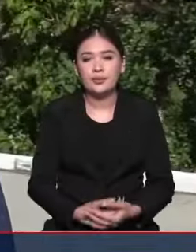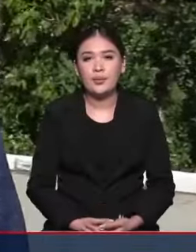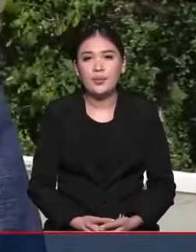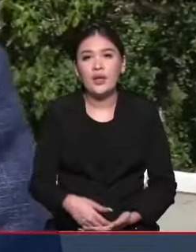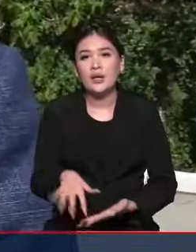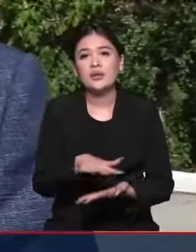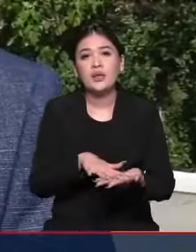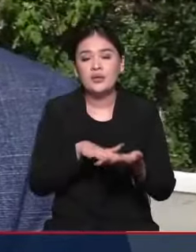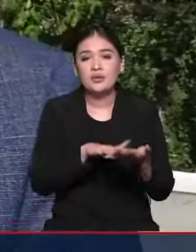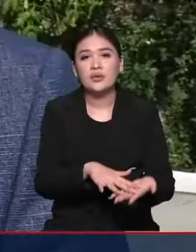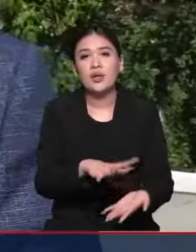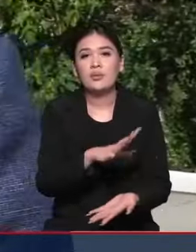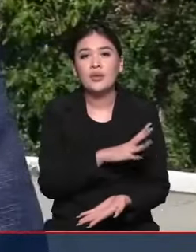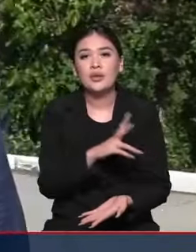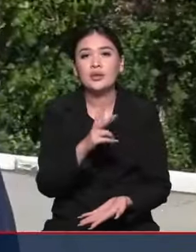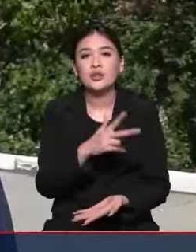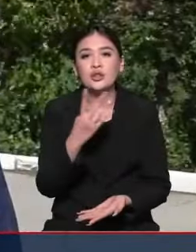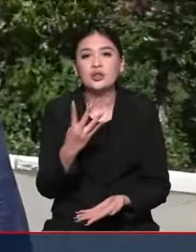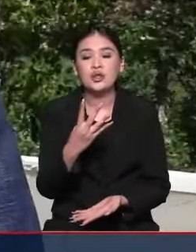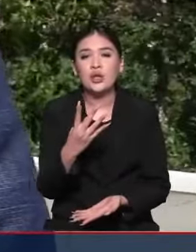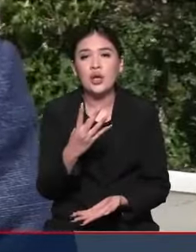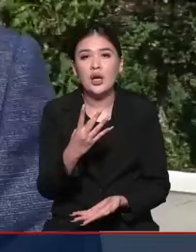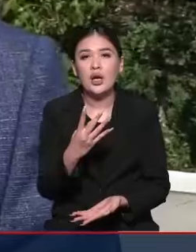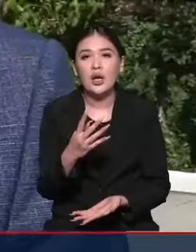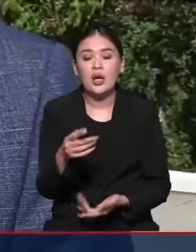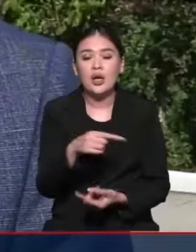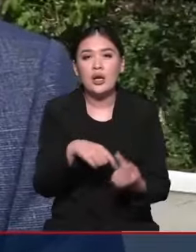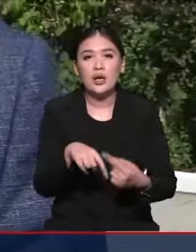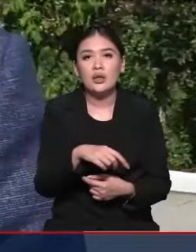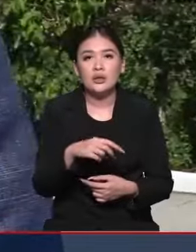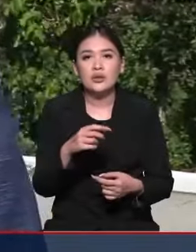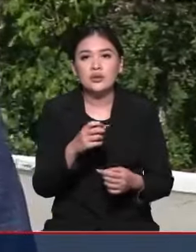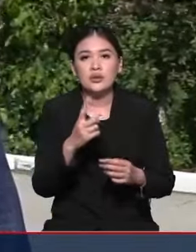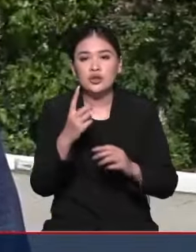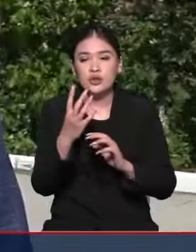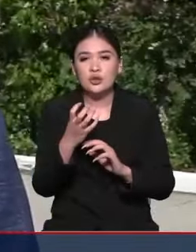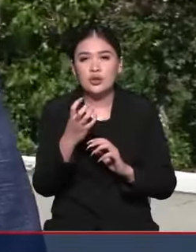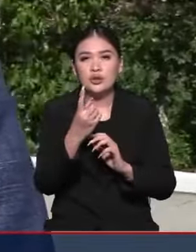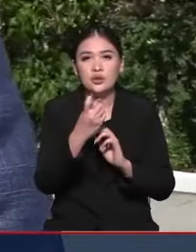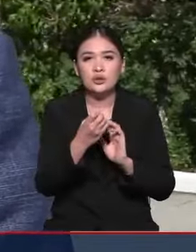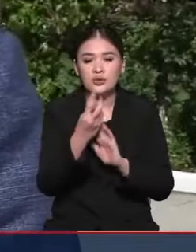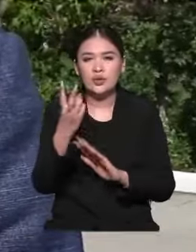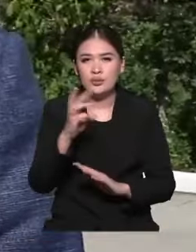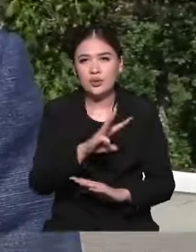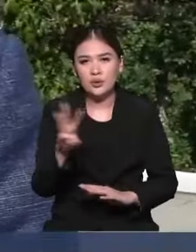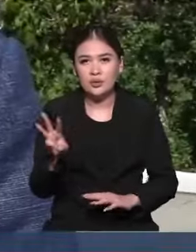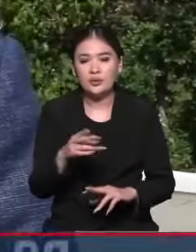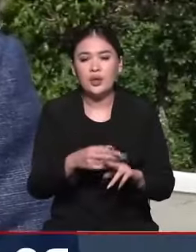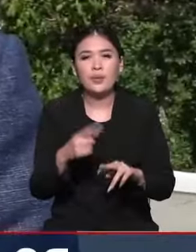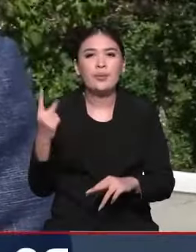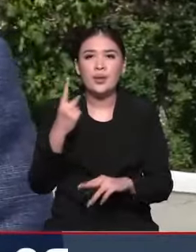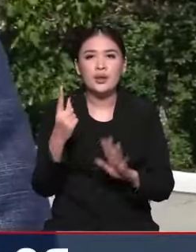которая была заявлена оставшимся 34 предпринимателями, это 412 миллионов тенге. Из них на сегодняшний день первым